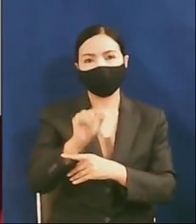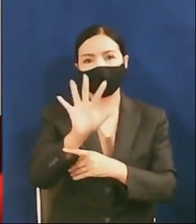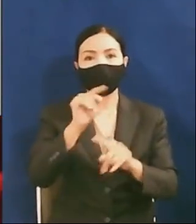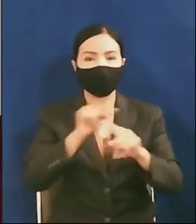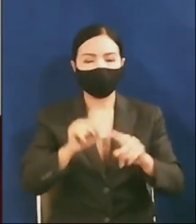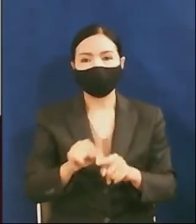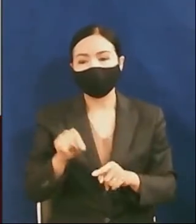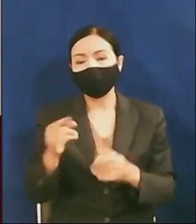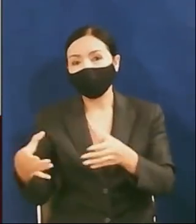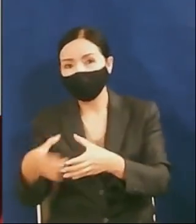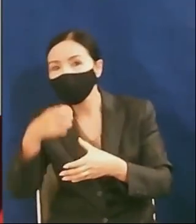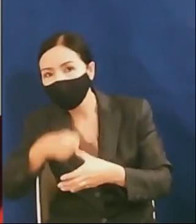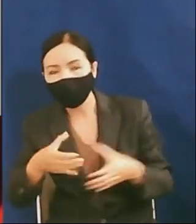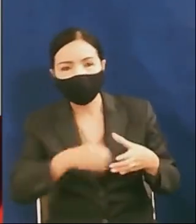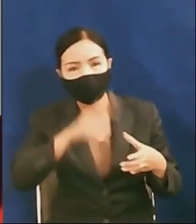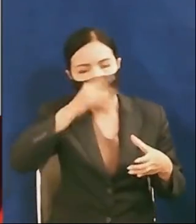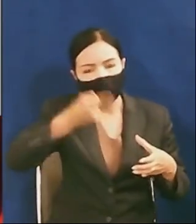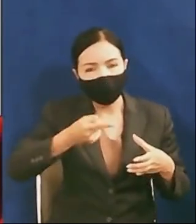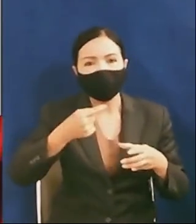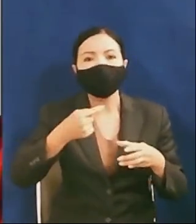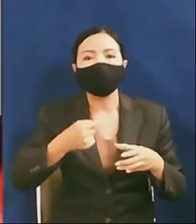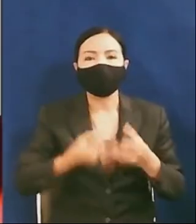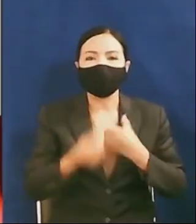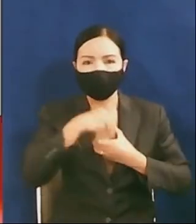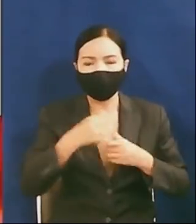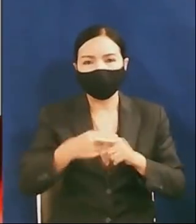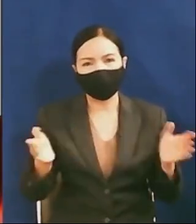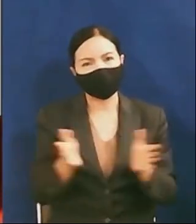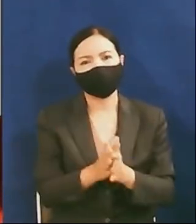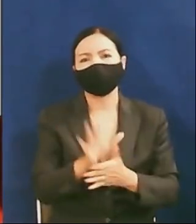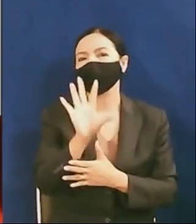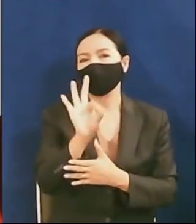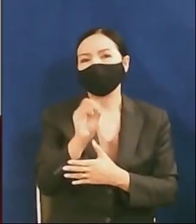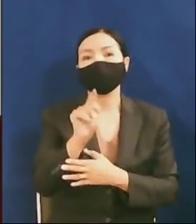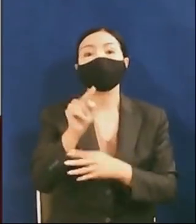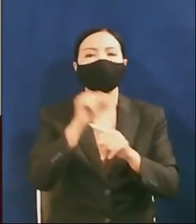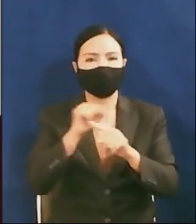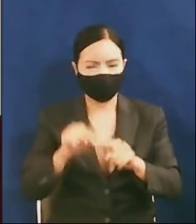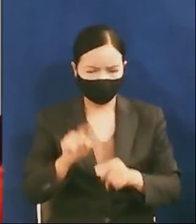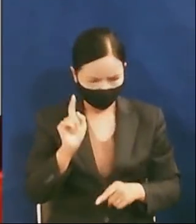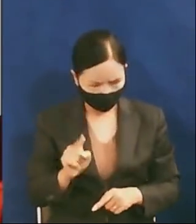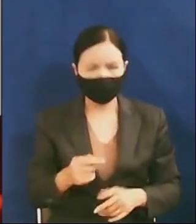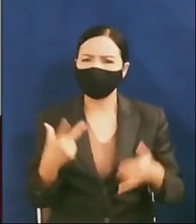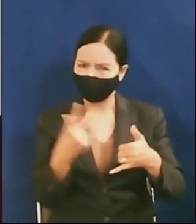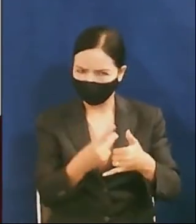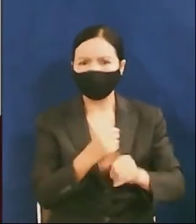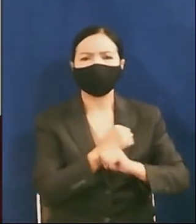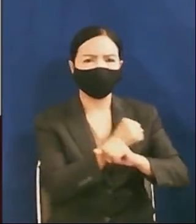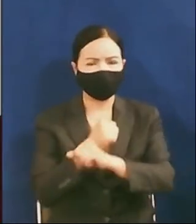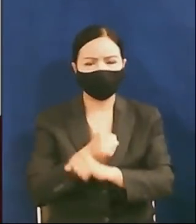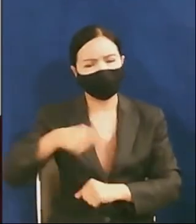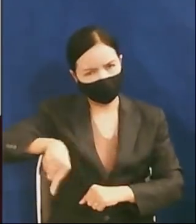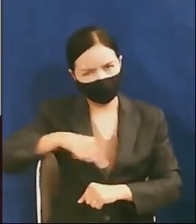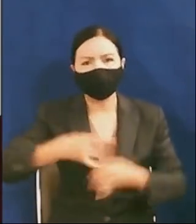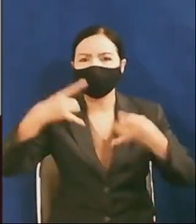ถ้า2กลุ่มนี้มารวมกันนี่กลายเป็น 91% นะครับก็เรียกว่าเป็นเป้าหมายของการฉีดวัคซีนที่เราเร่งรัดอยู่ในตอนนี้น